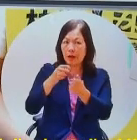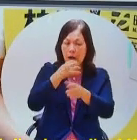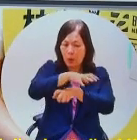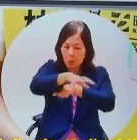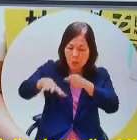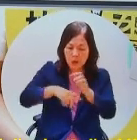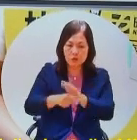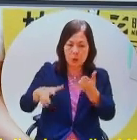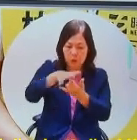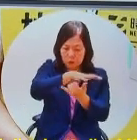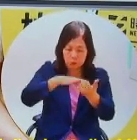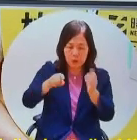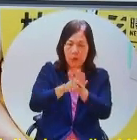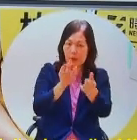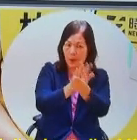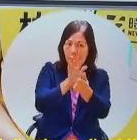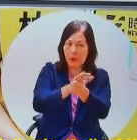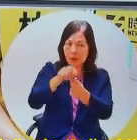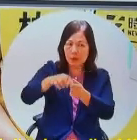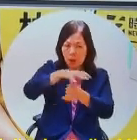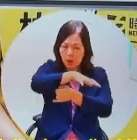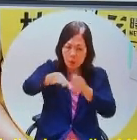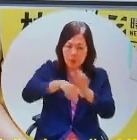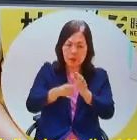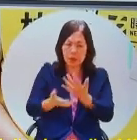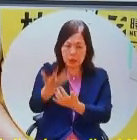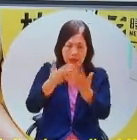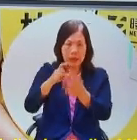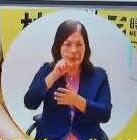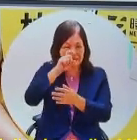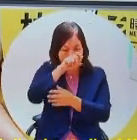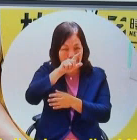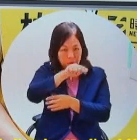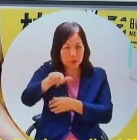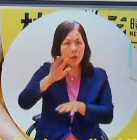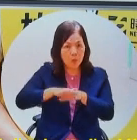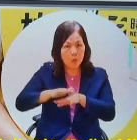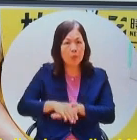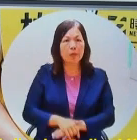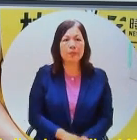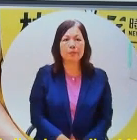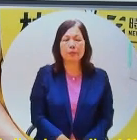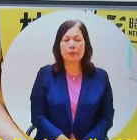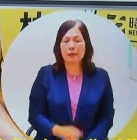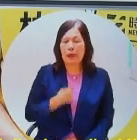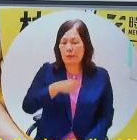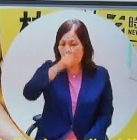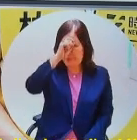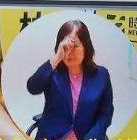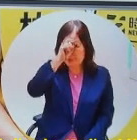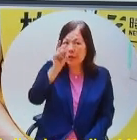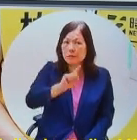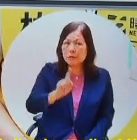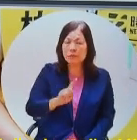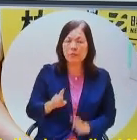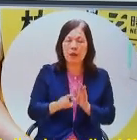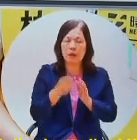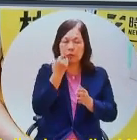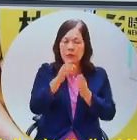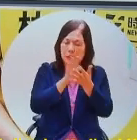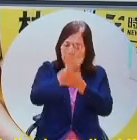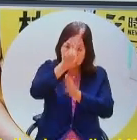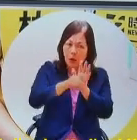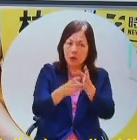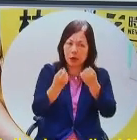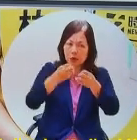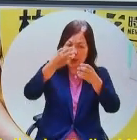国来分担这个焚烧的垃圾量。所以我们的主张是，未来请减量，就是从10卤